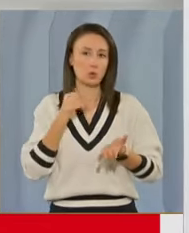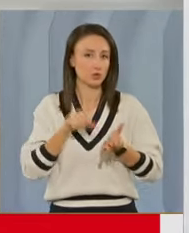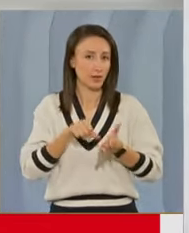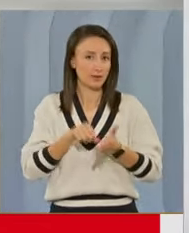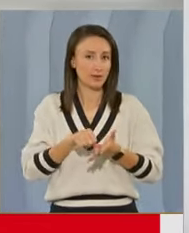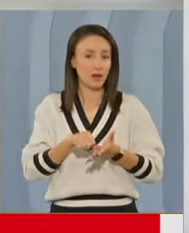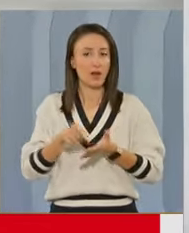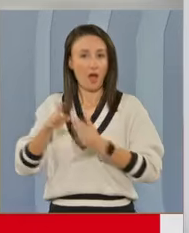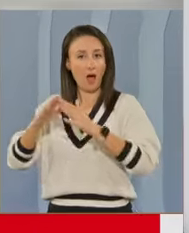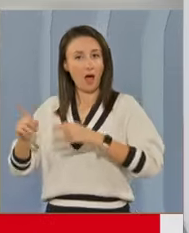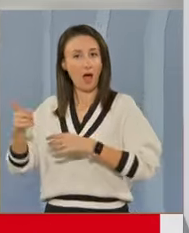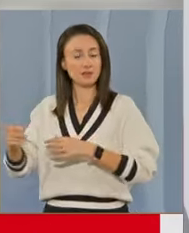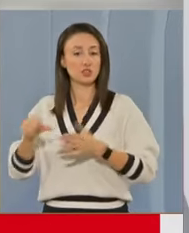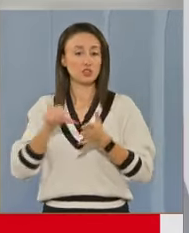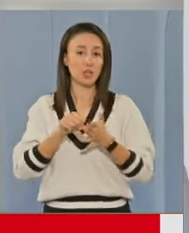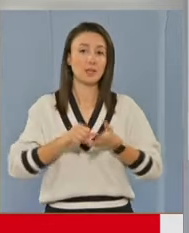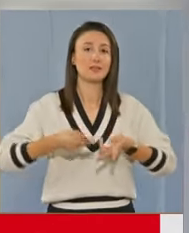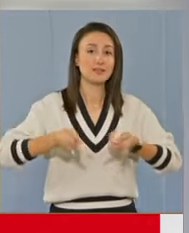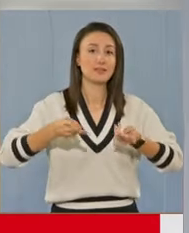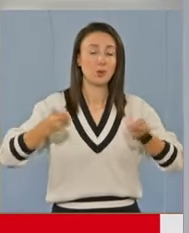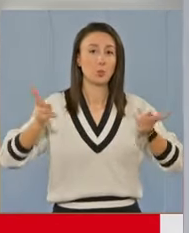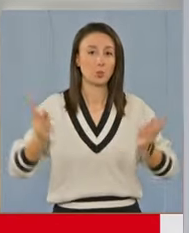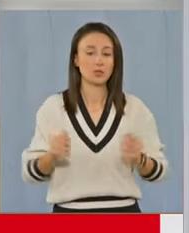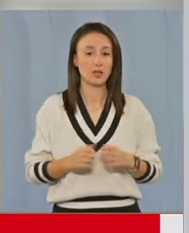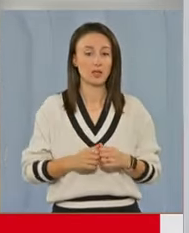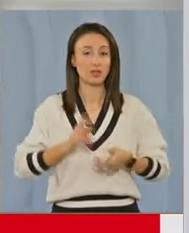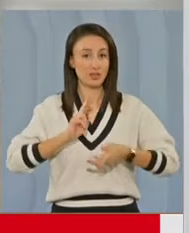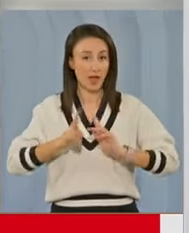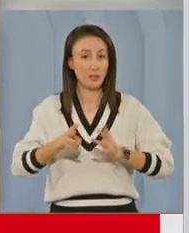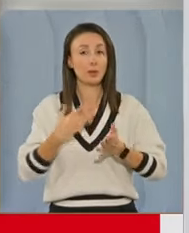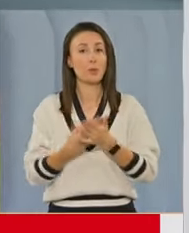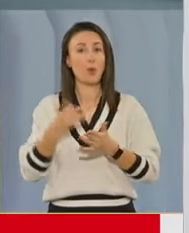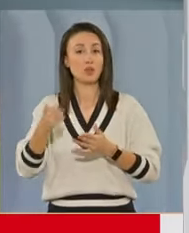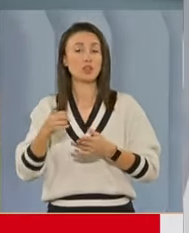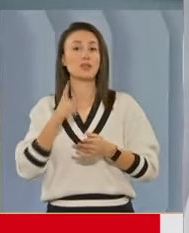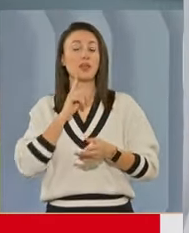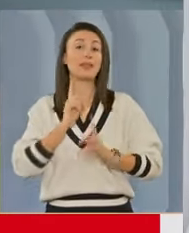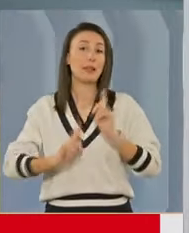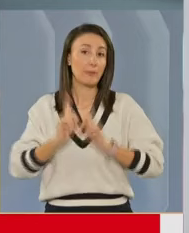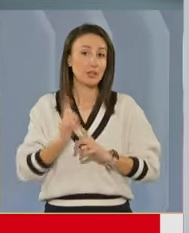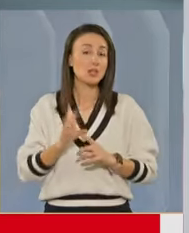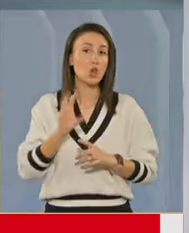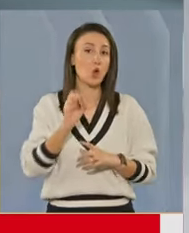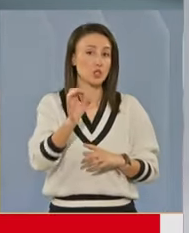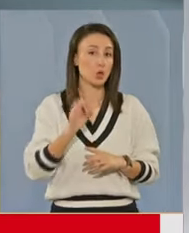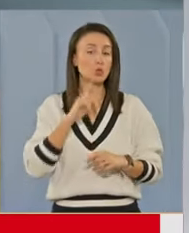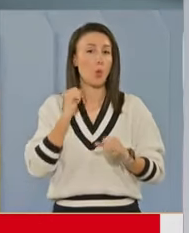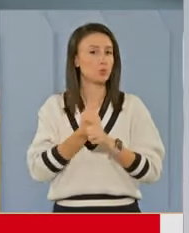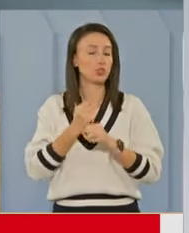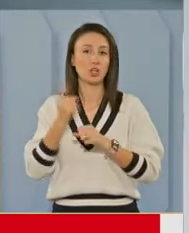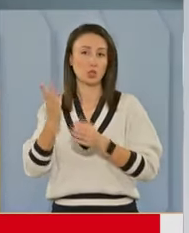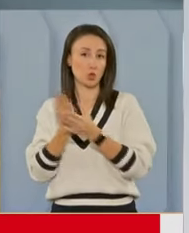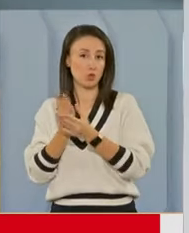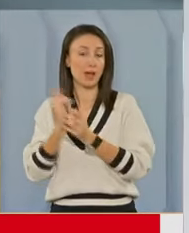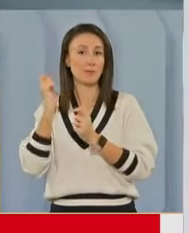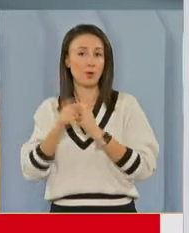măcar ambulatoriu adică la centrele de distribuție a tratamentului pentru aceste adicții Dar practic 90% i Au muncit decât în aceste dosare